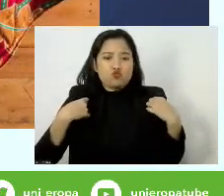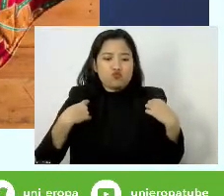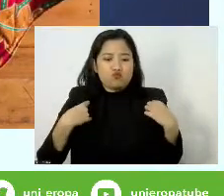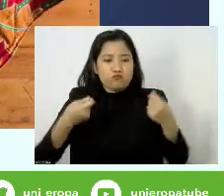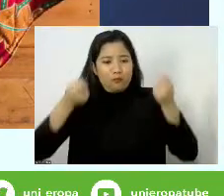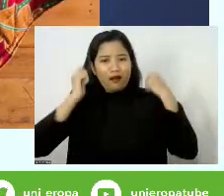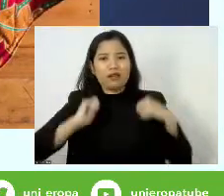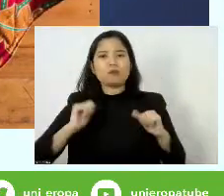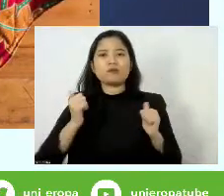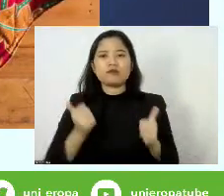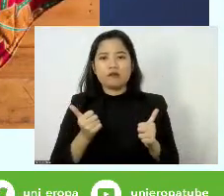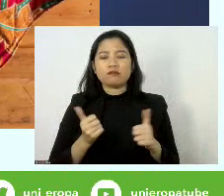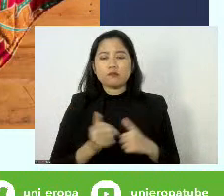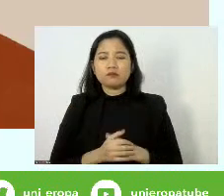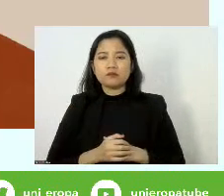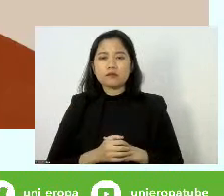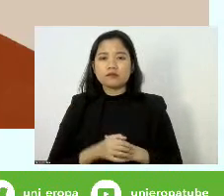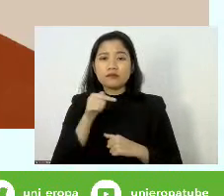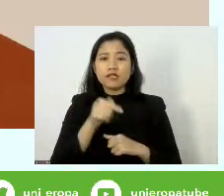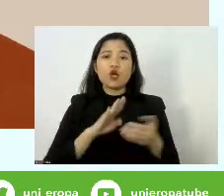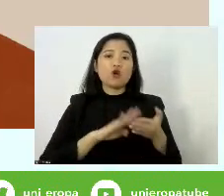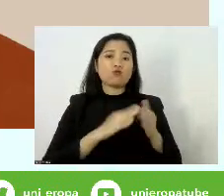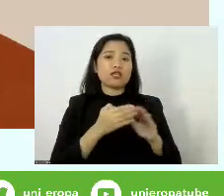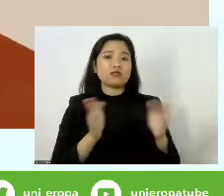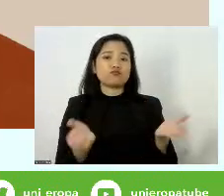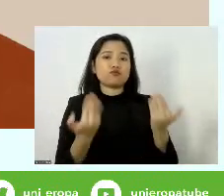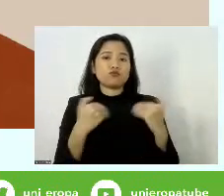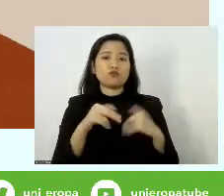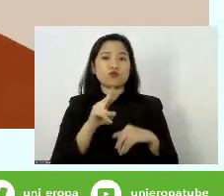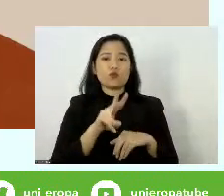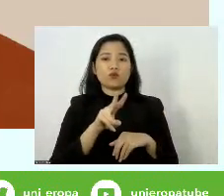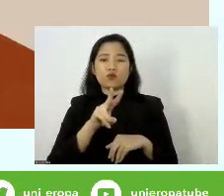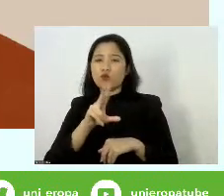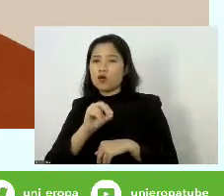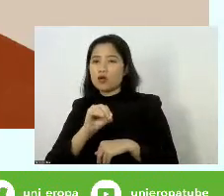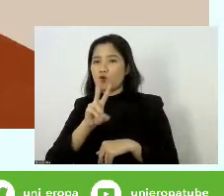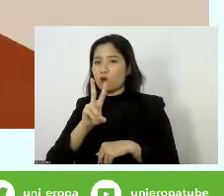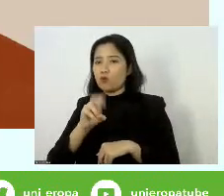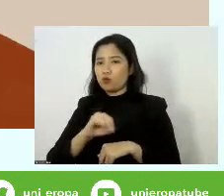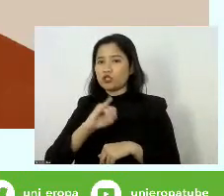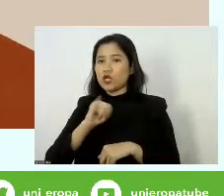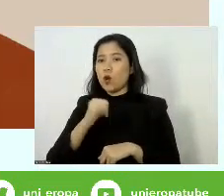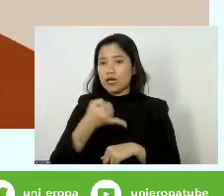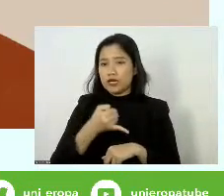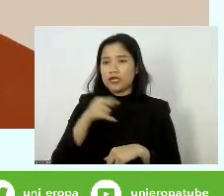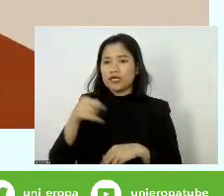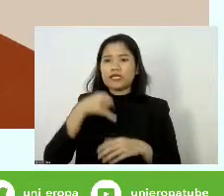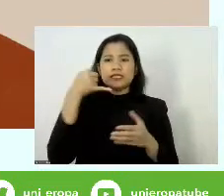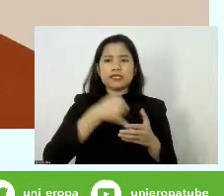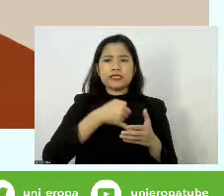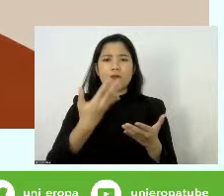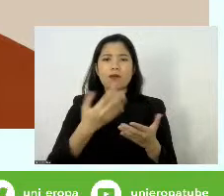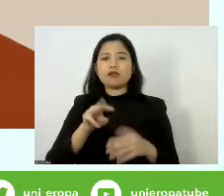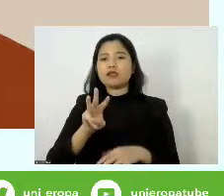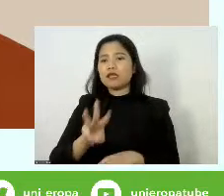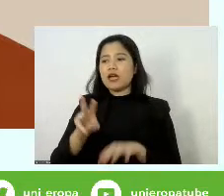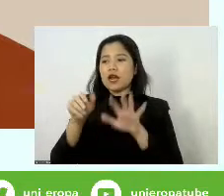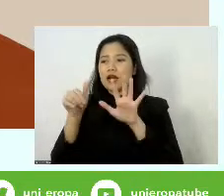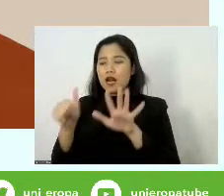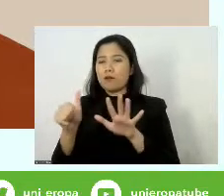kemudian komunitas yang berdiri pada Januari 2020 terdiri dari 36